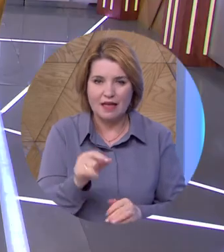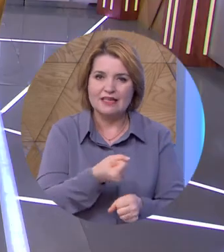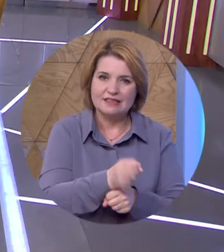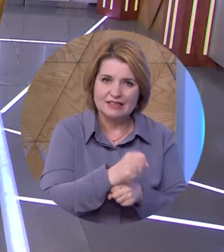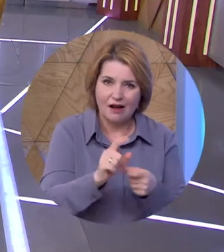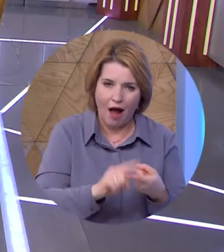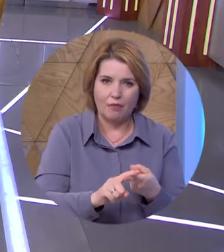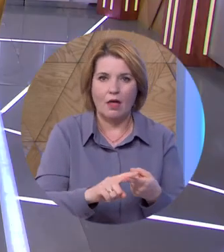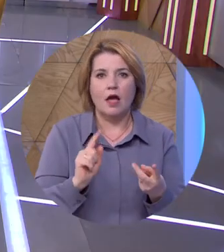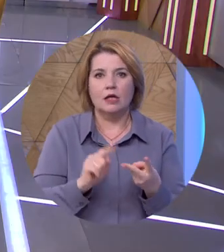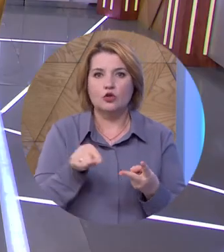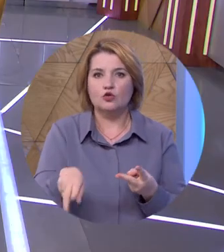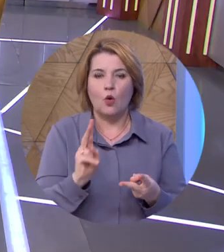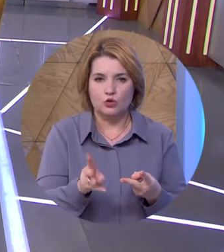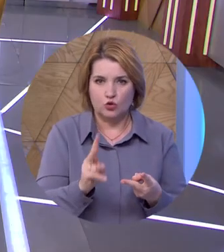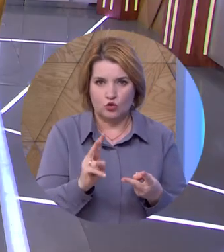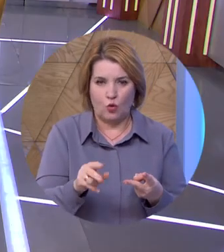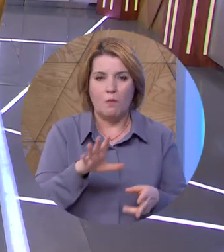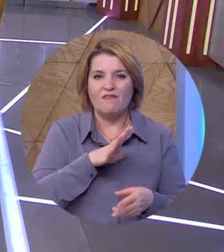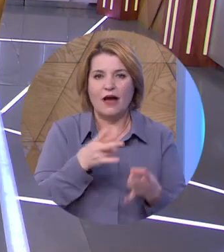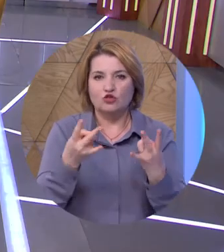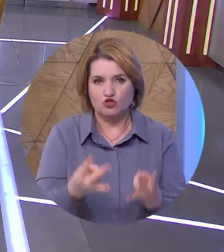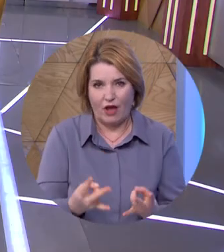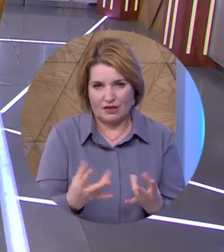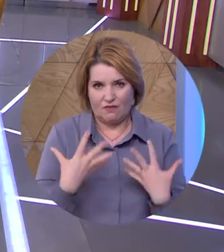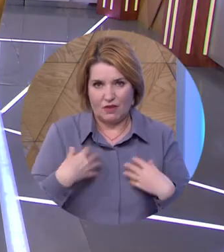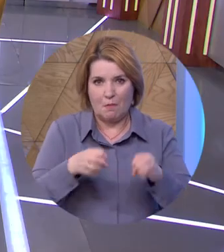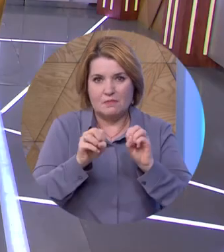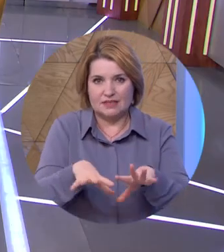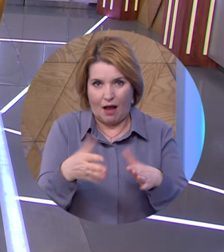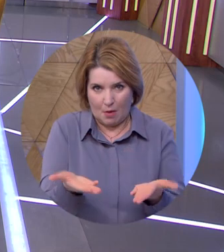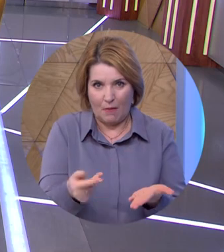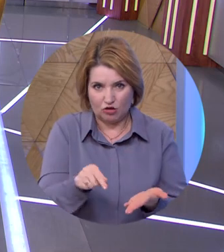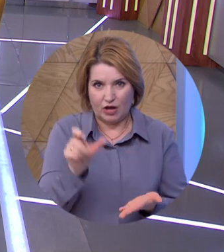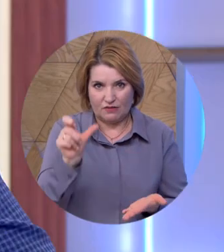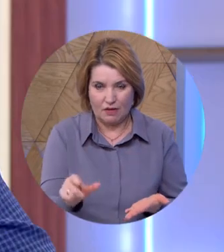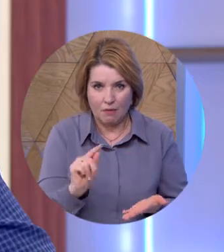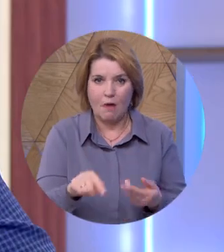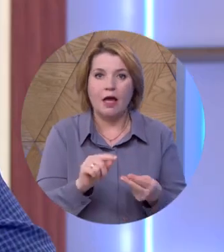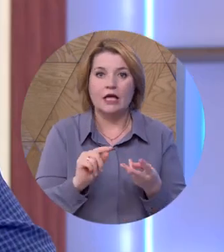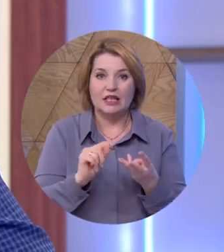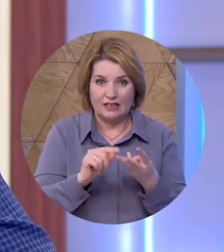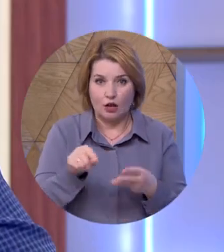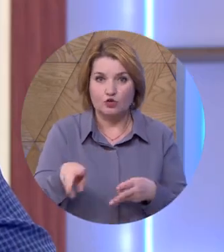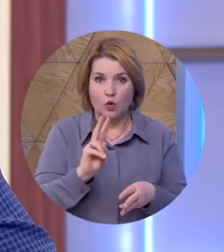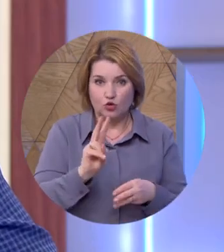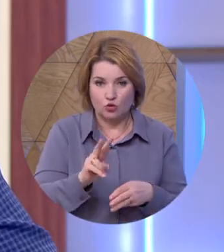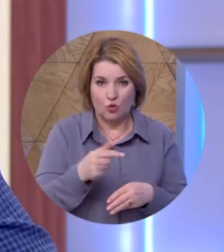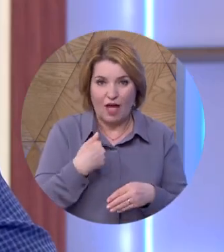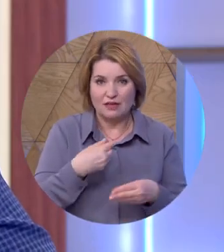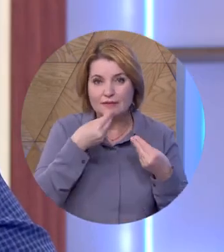и тот, кто вот выступает таким жертвенником или самопожертвователем, и тот, кто нас искушает, 100%